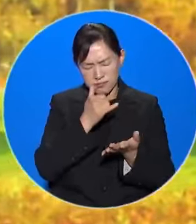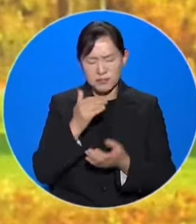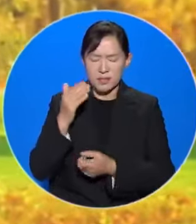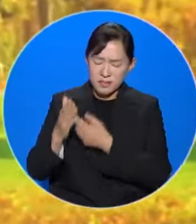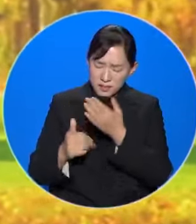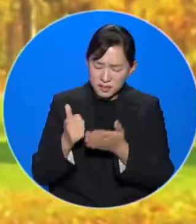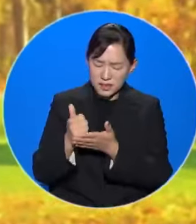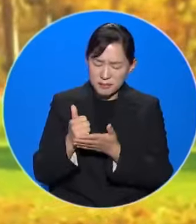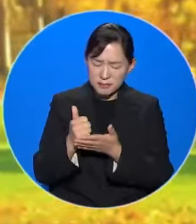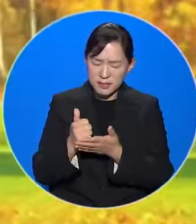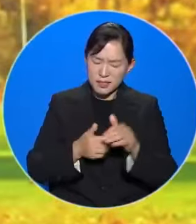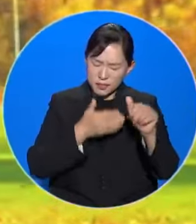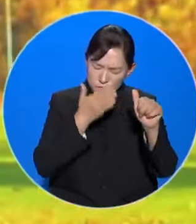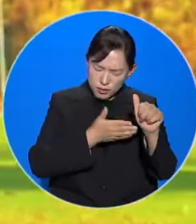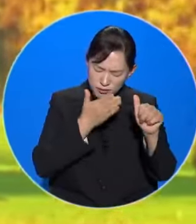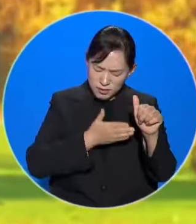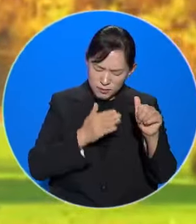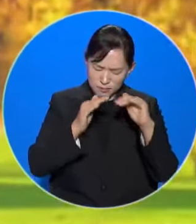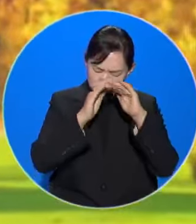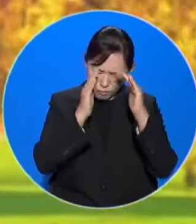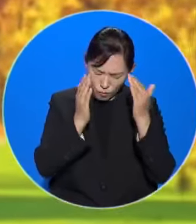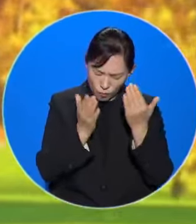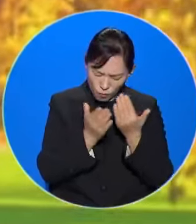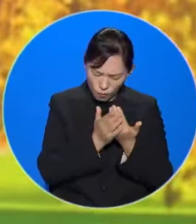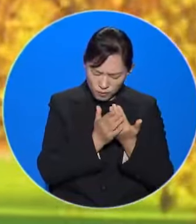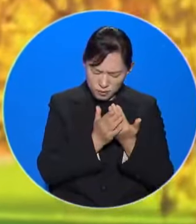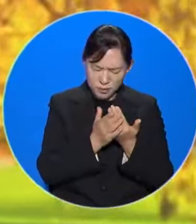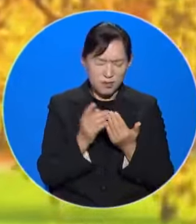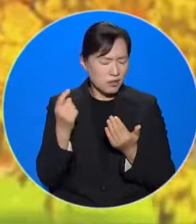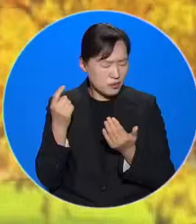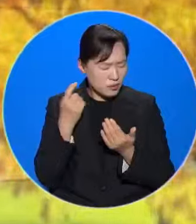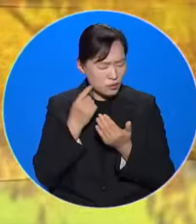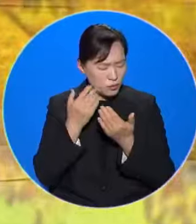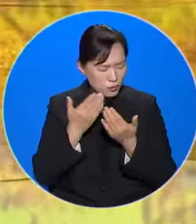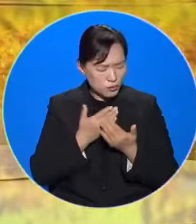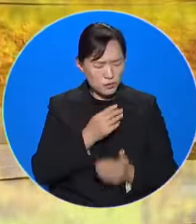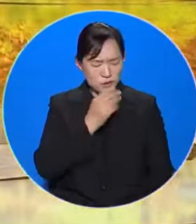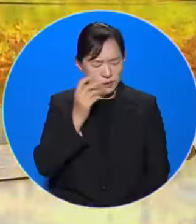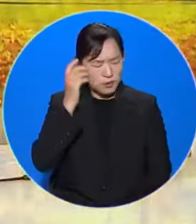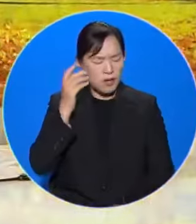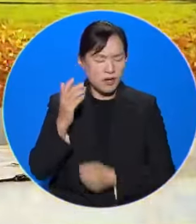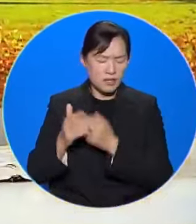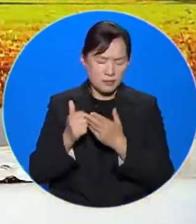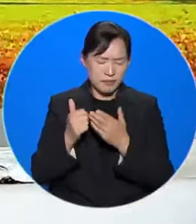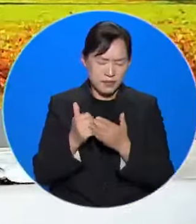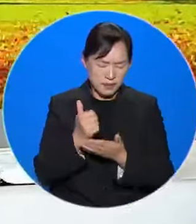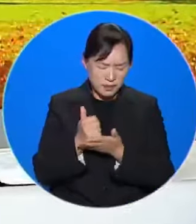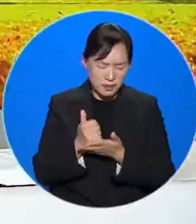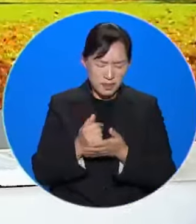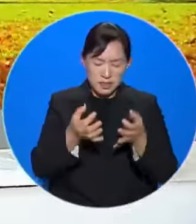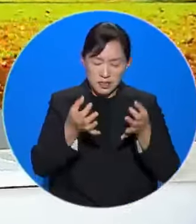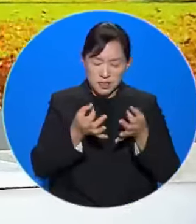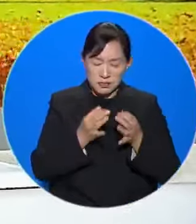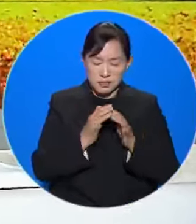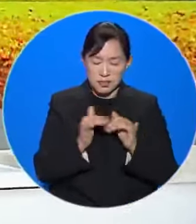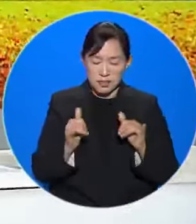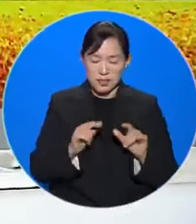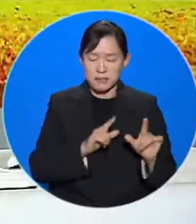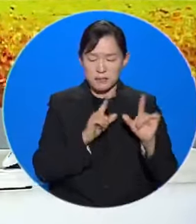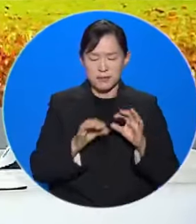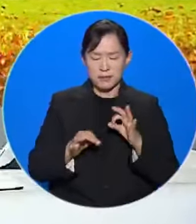아버지, 간구하는 기도하는 모든 것들 들어주시고 성령 하나님께서 우리 시청자들의 삶 가운데